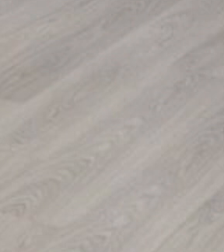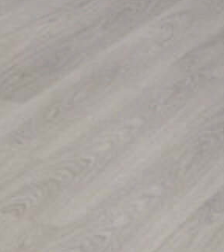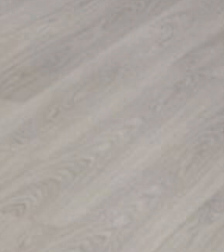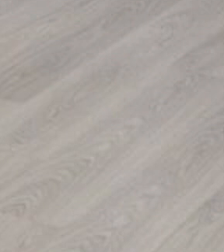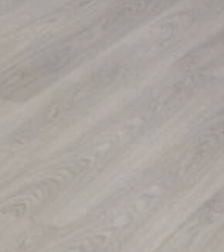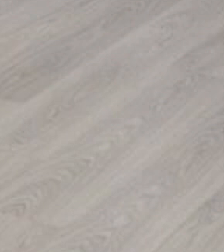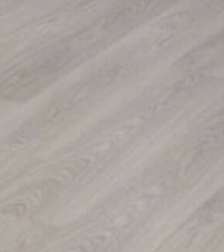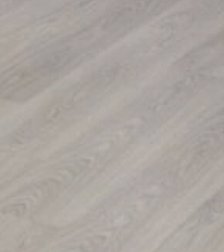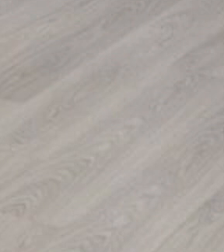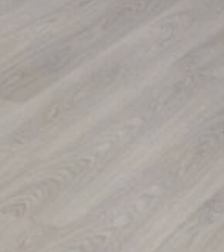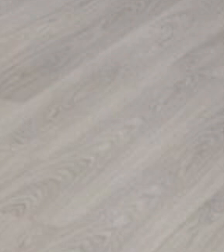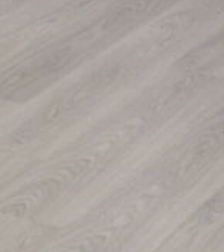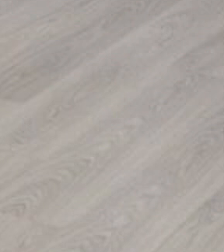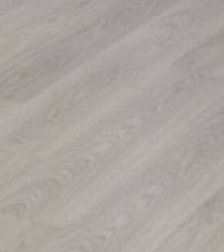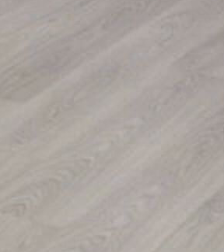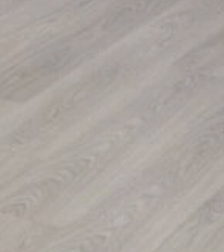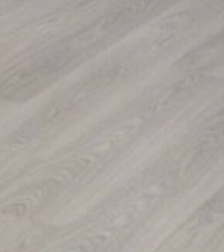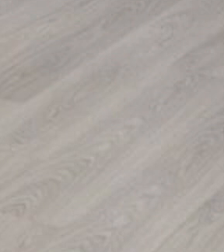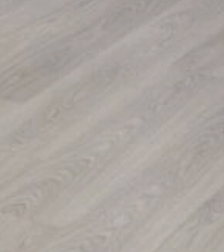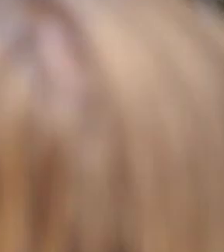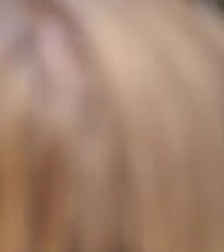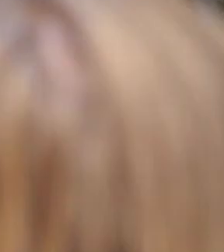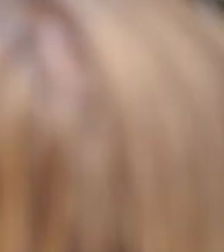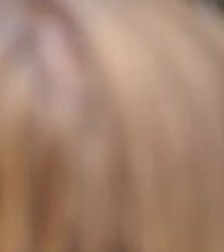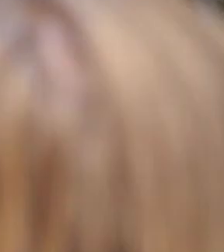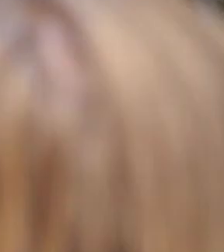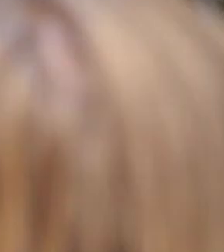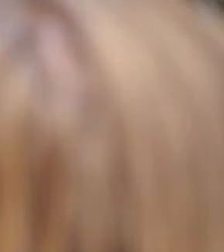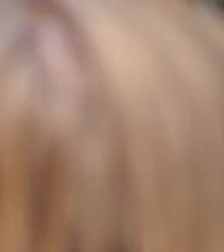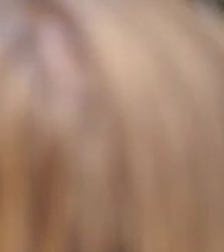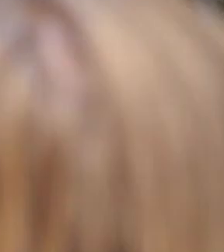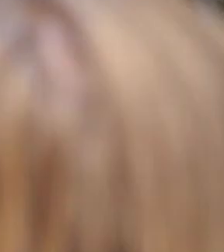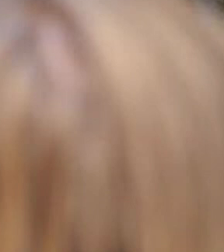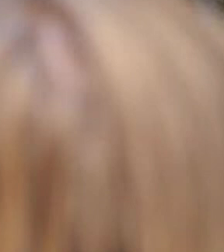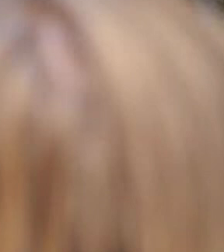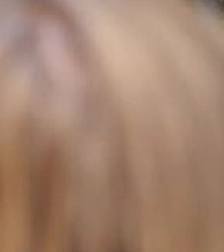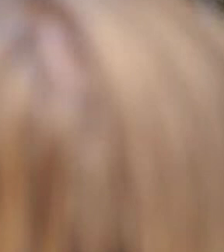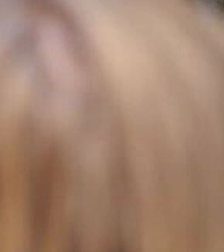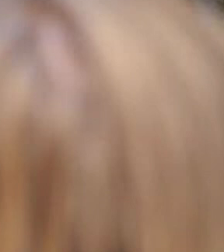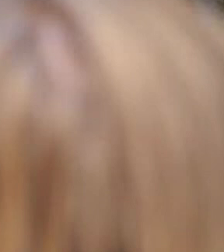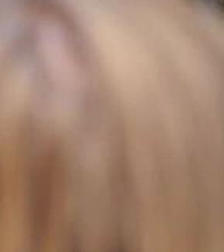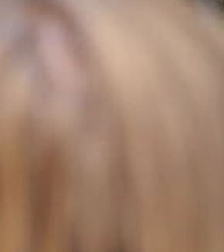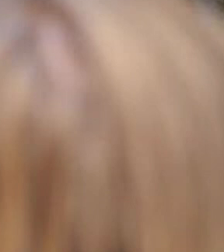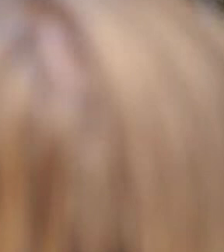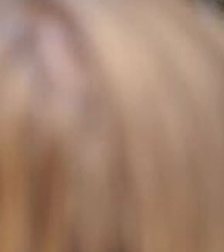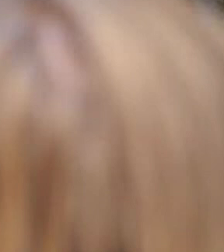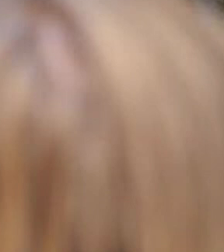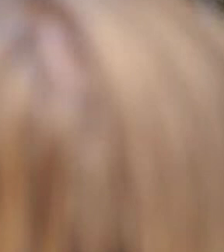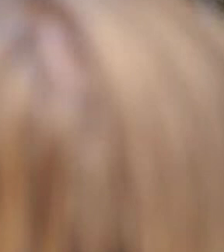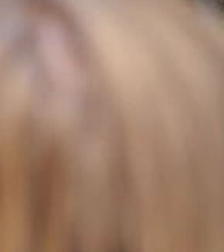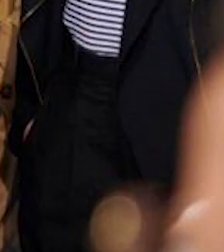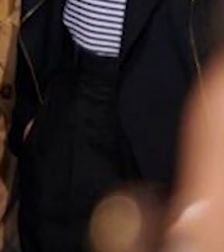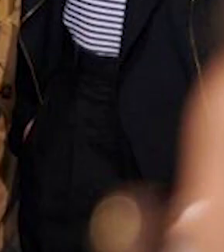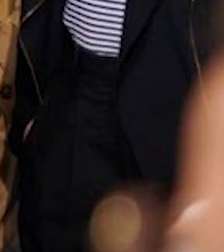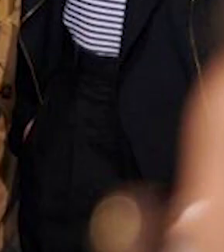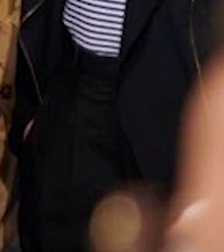să nici nu ignorăm publicul adult, noi avem și programe special create pentru publicul adult, atunci ai cele mai mari șanse să ai un